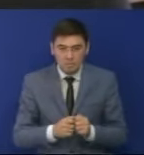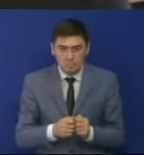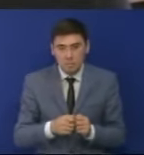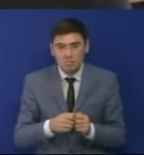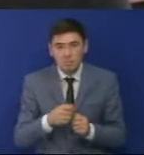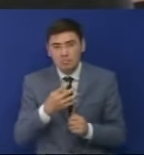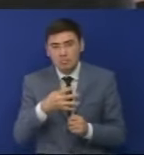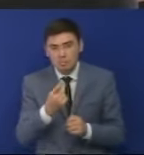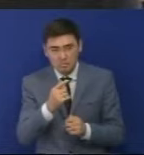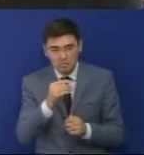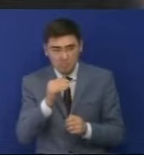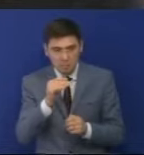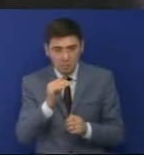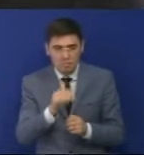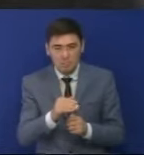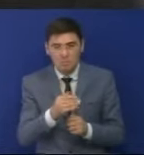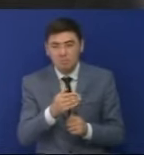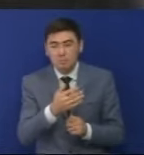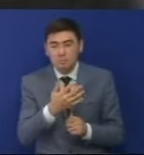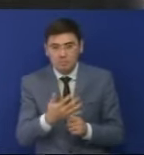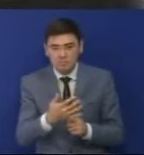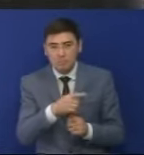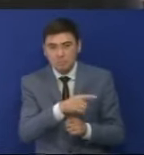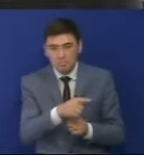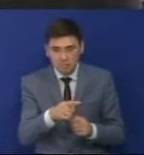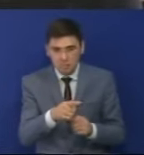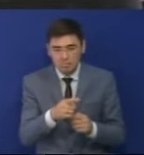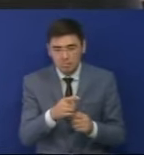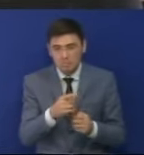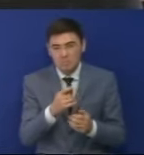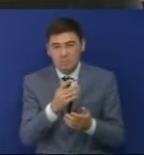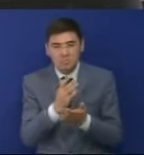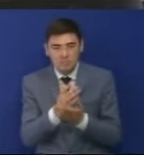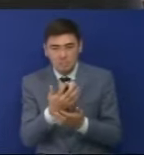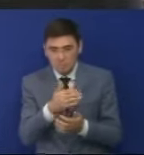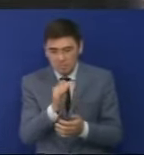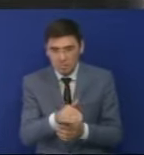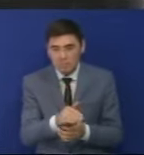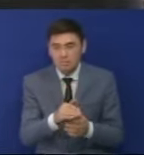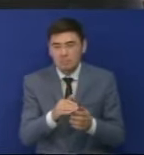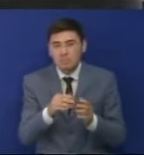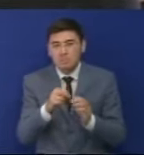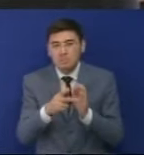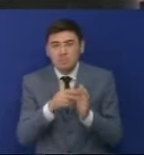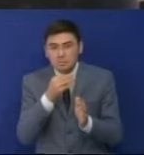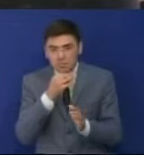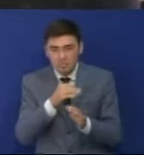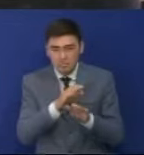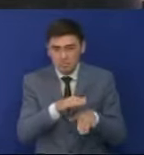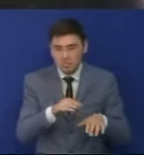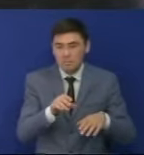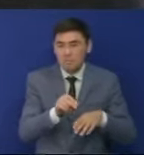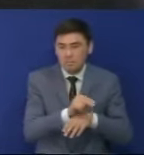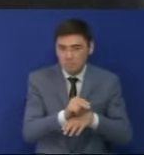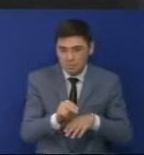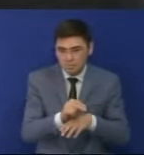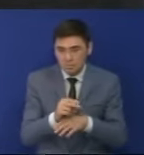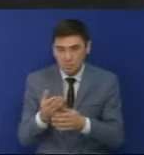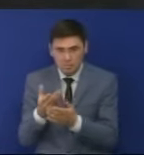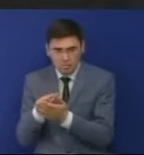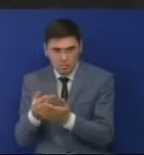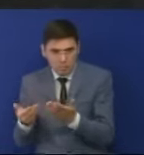1045-і көпбалалы санатынан. Ол жанұяларда 5000 кәмелетке толмаған бала тәрбиеленуде. Атаулы әлеуметтік жәрдемақының жаңа түрі